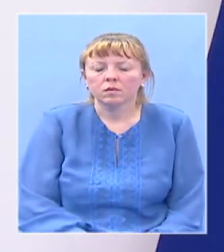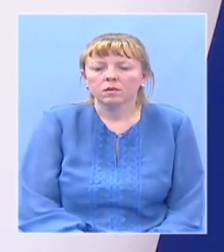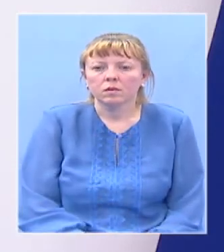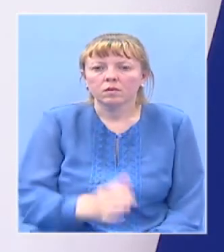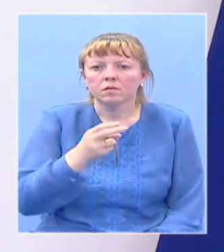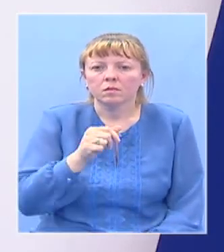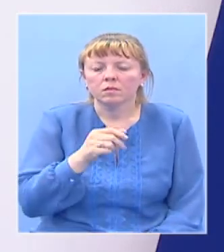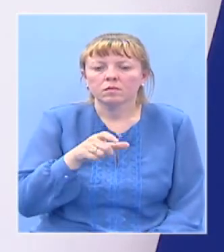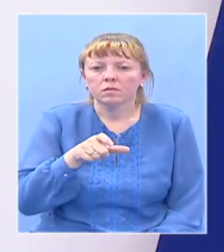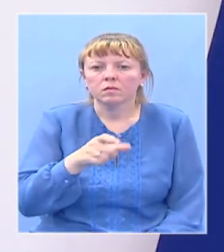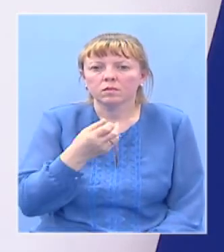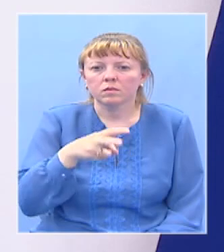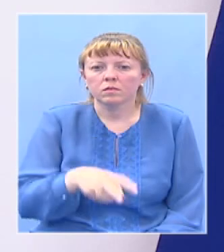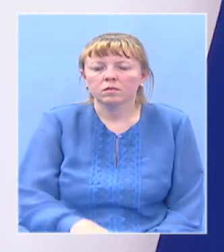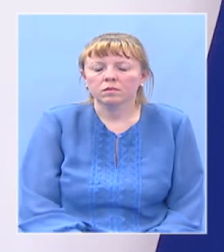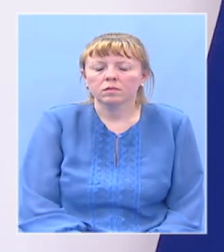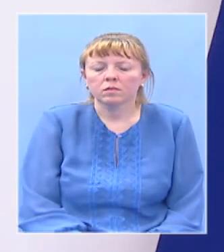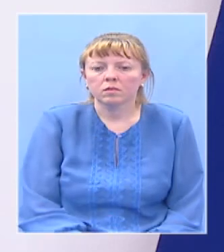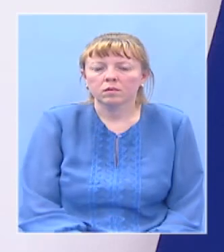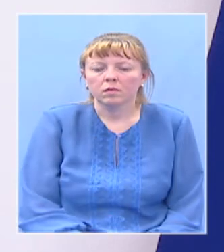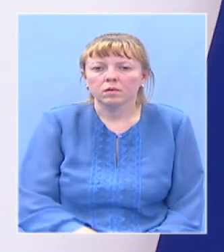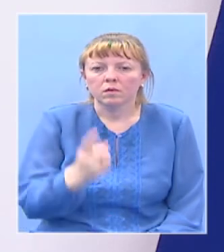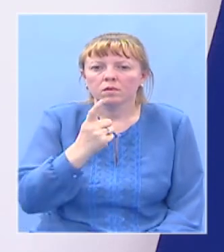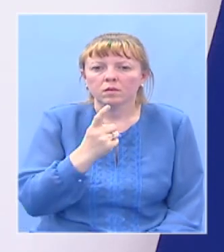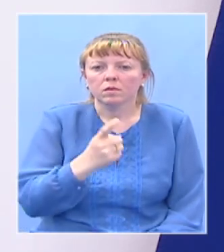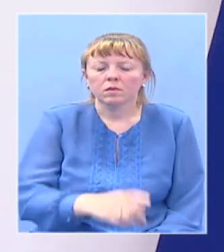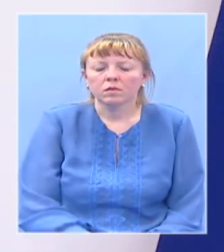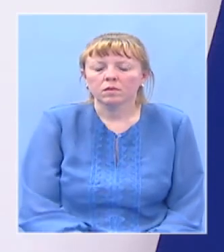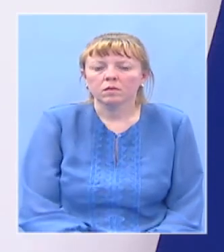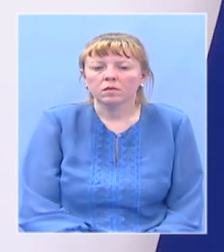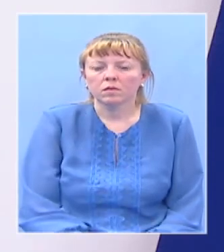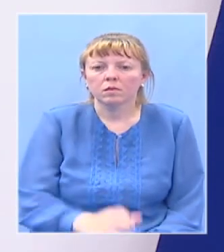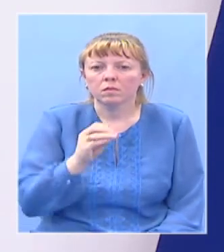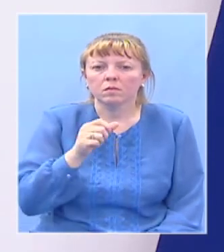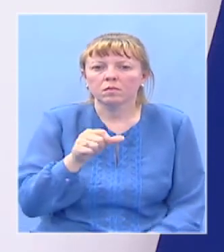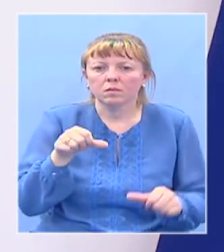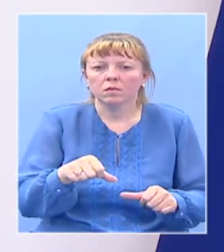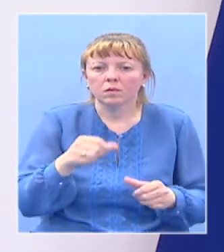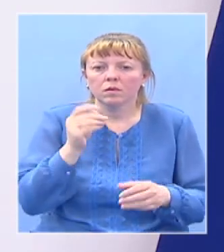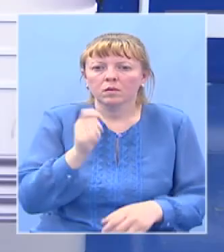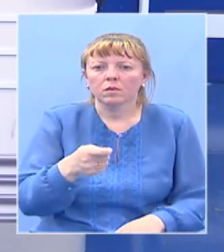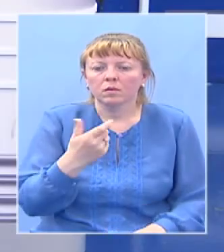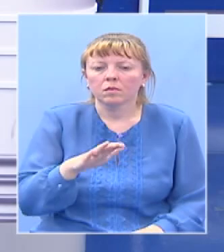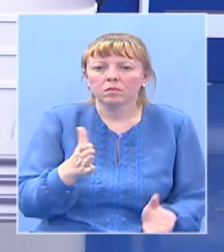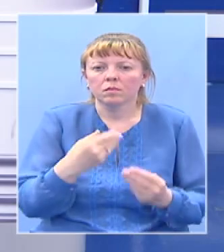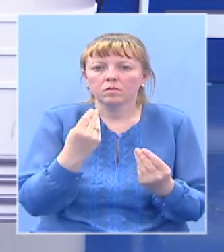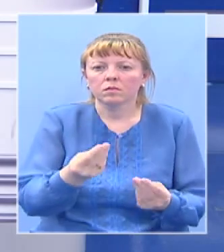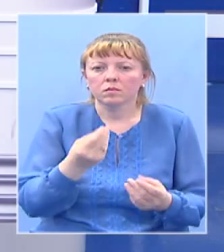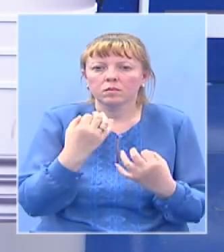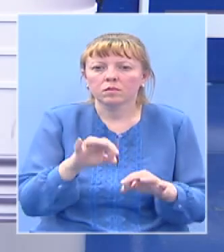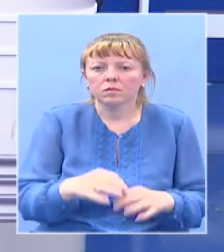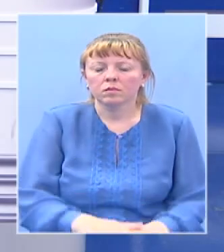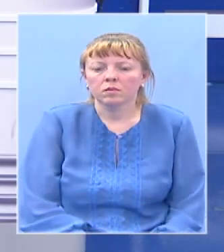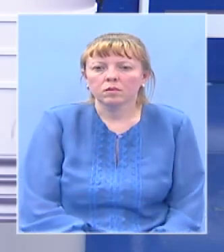дорогах казавтожол уже с 1 марта имеет право уже устанавливать данное оборудование Что позволит